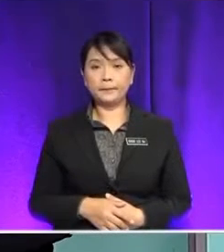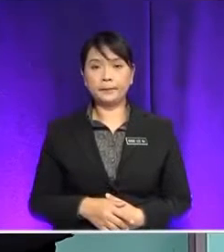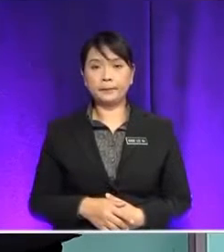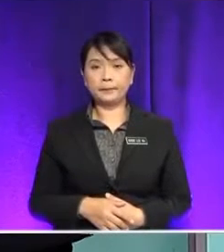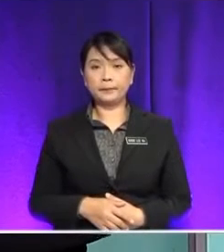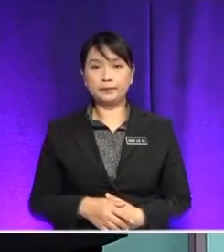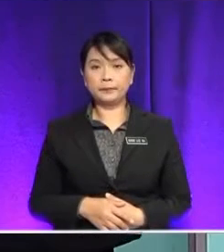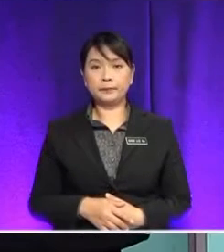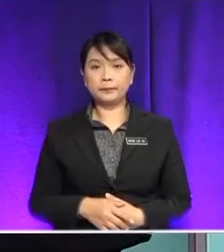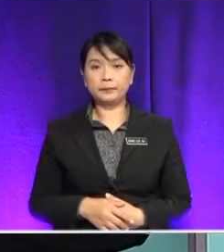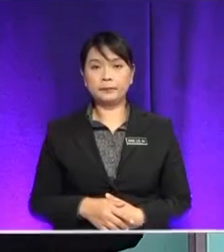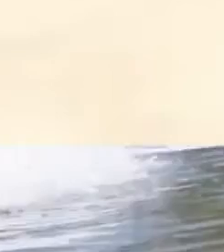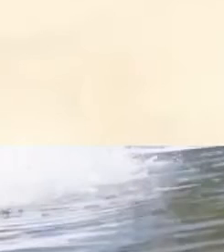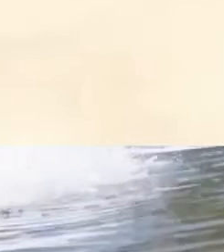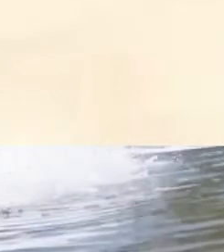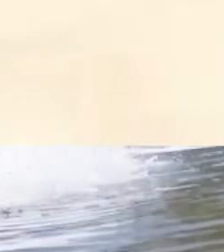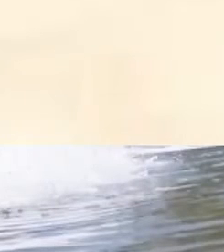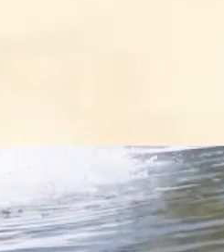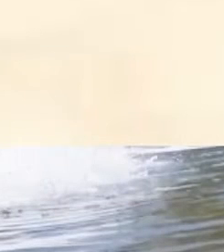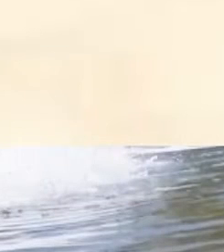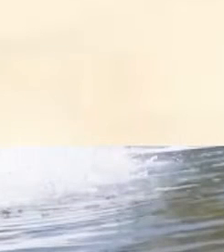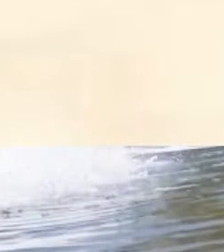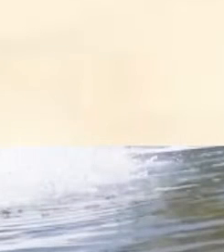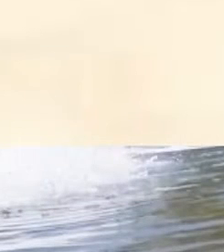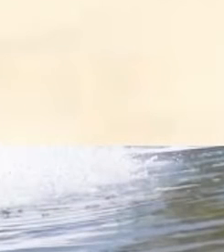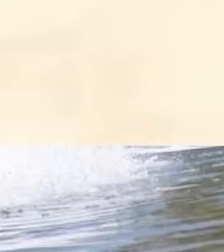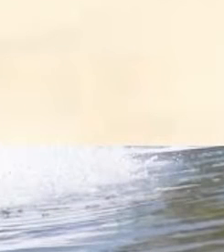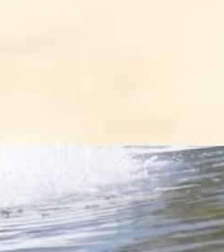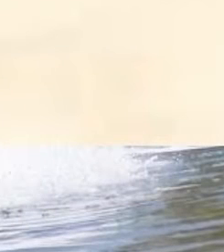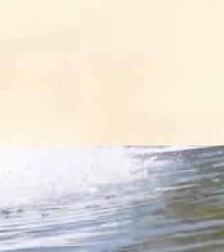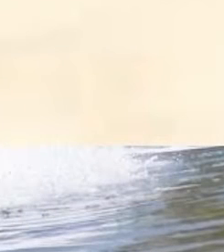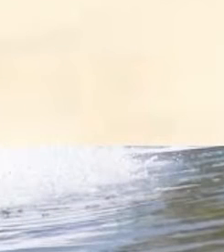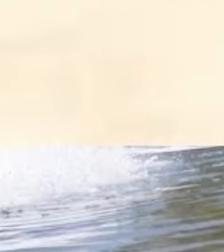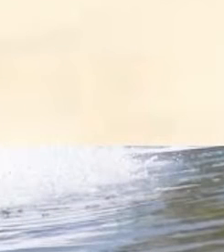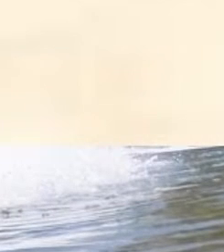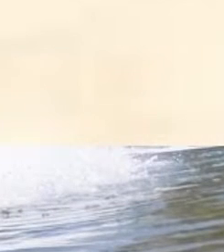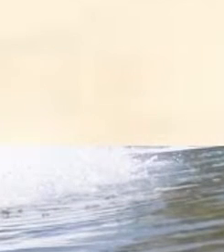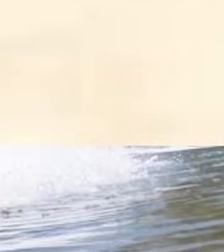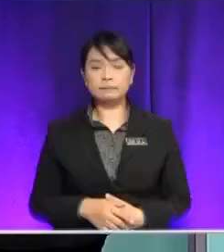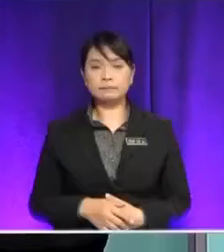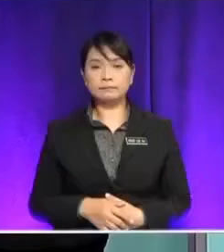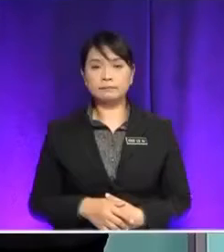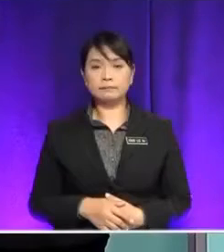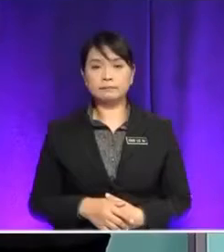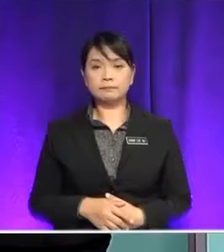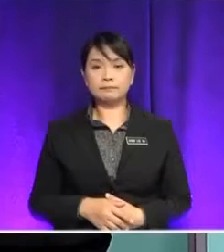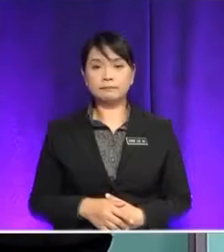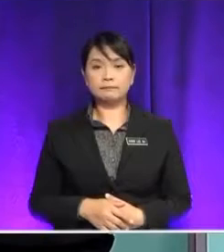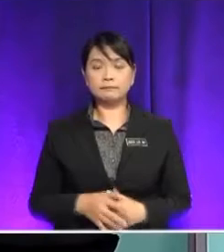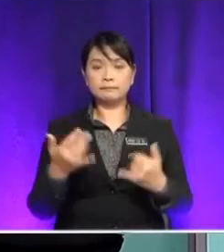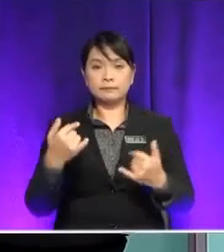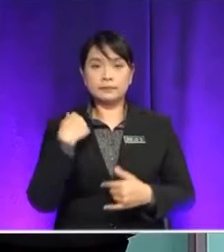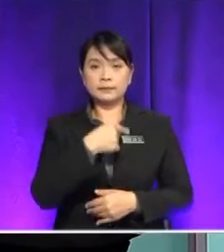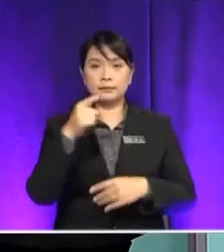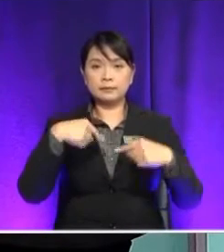penerima Om boleh ataupun di bak 11 setelah adanya masalah rake seterusnya kita pergi kepada